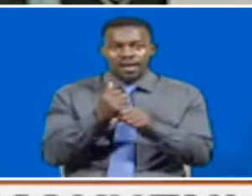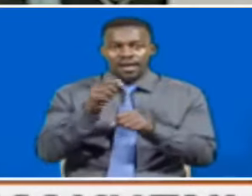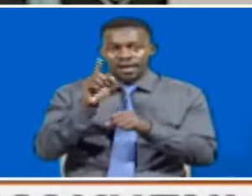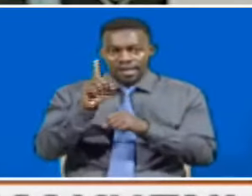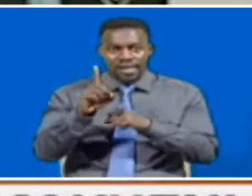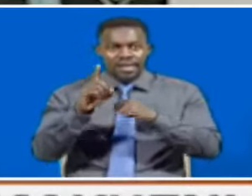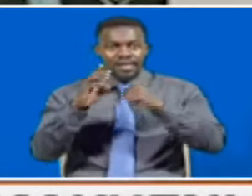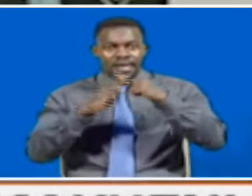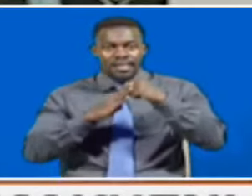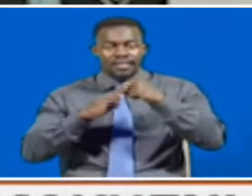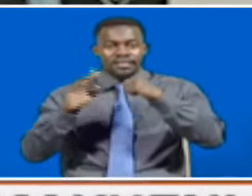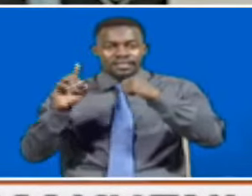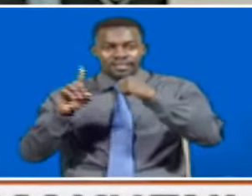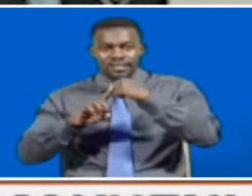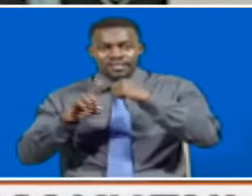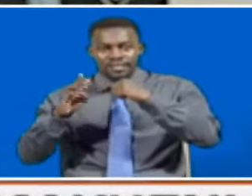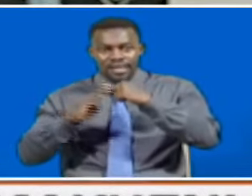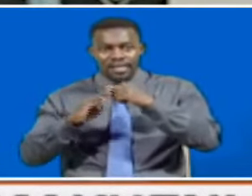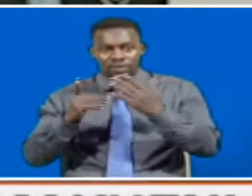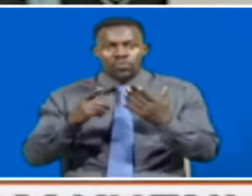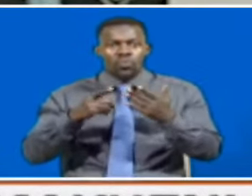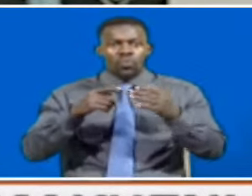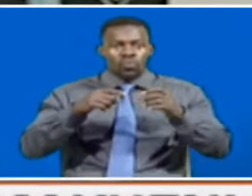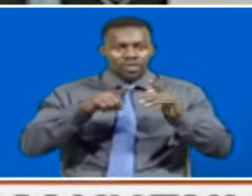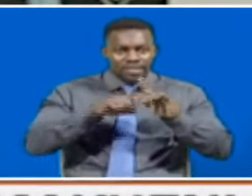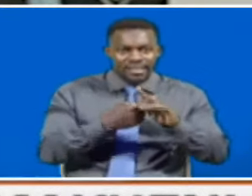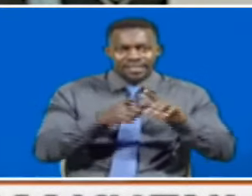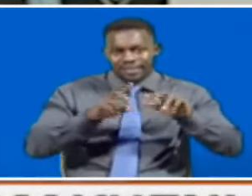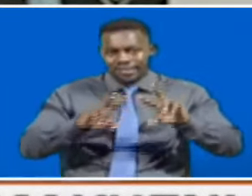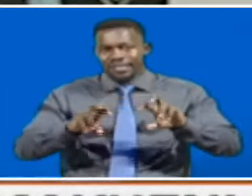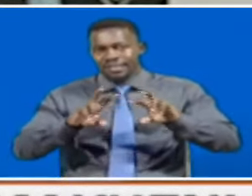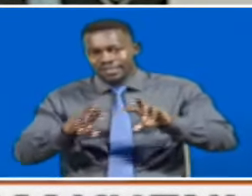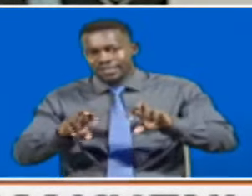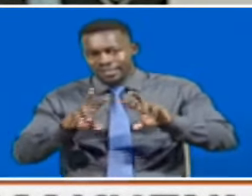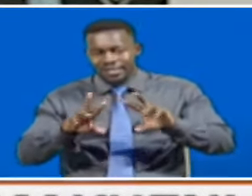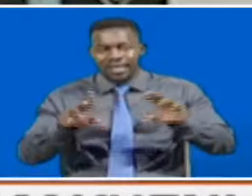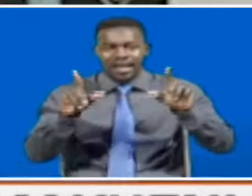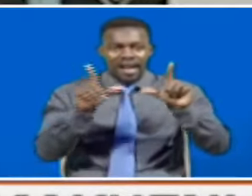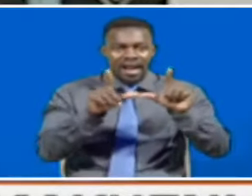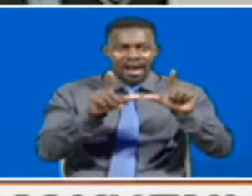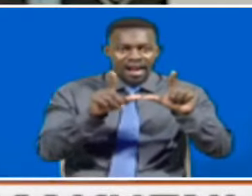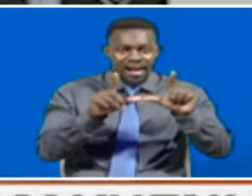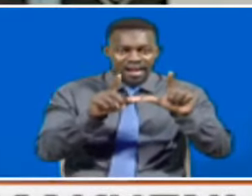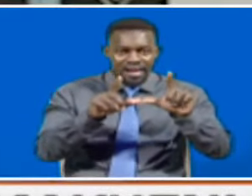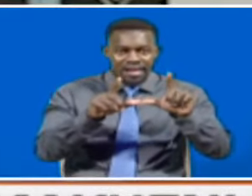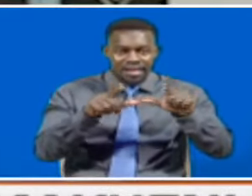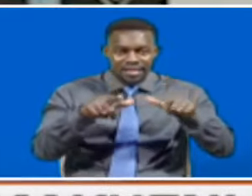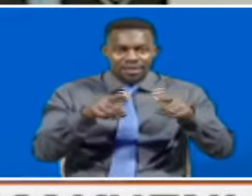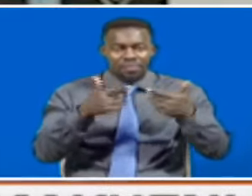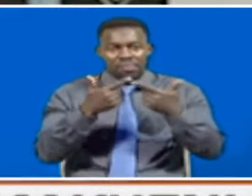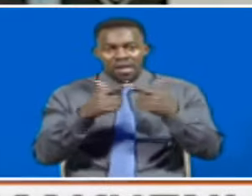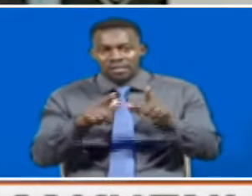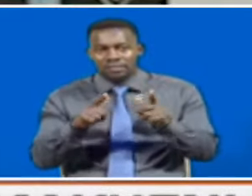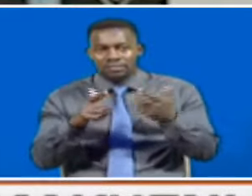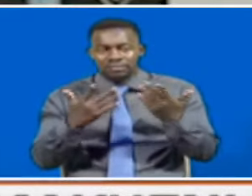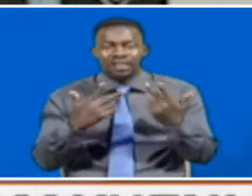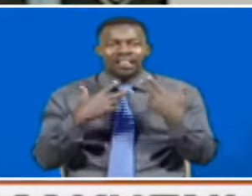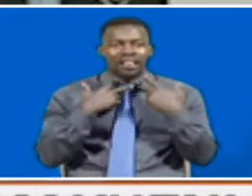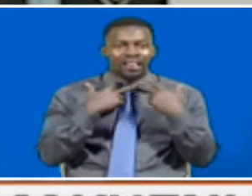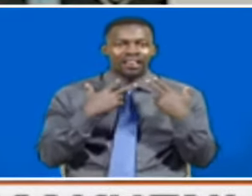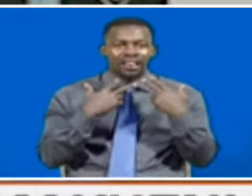1996 tulianza kuingia kwa maofisi tukitafuta, lakini hatukufanikiwa. Tulikuwa tunaambiwa